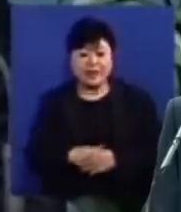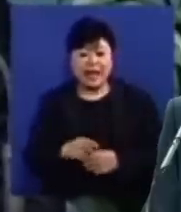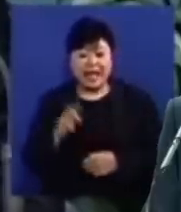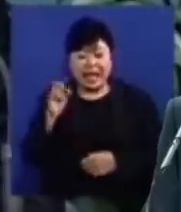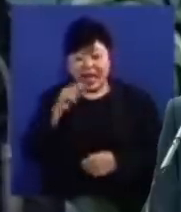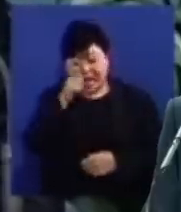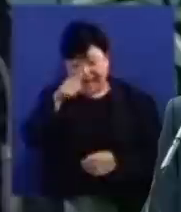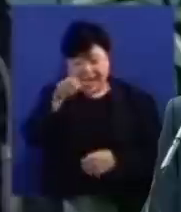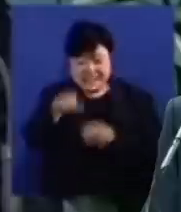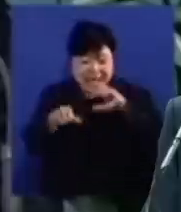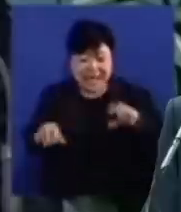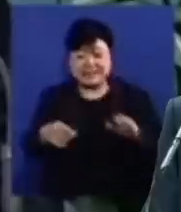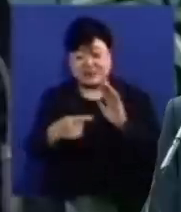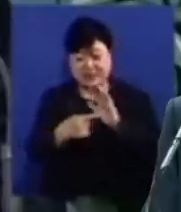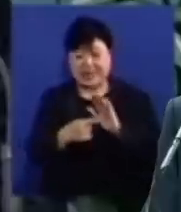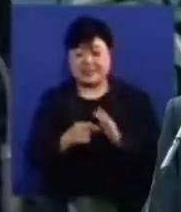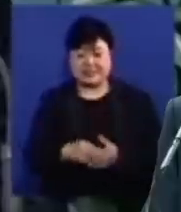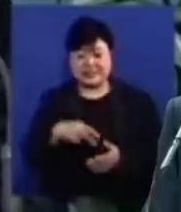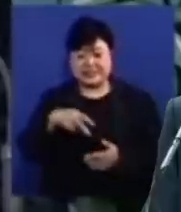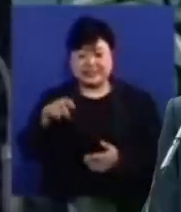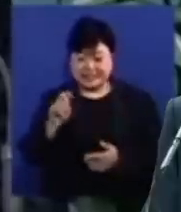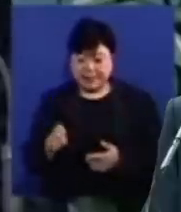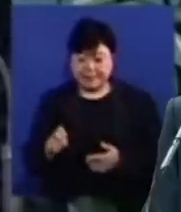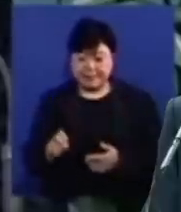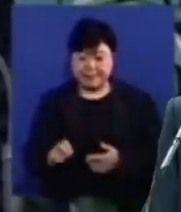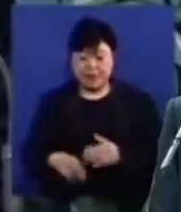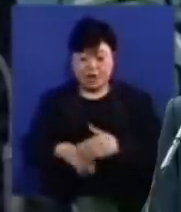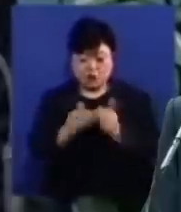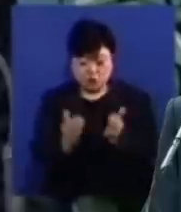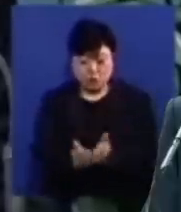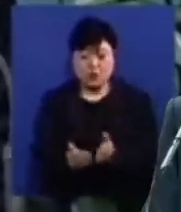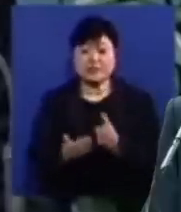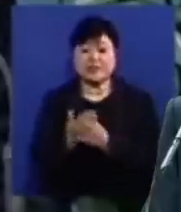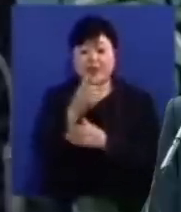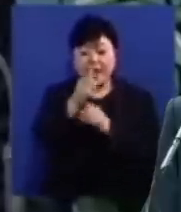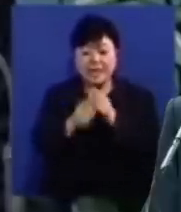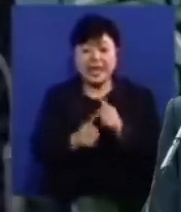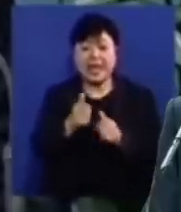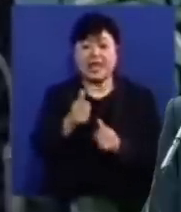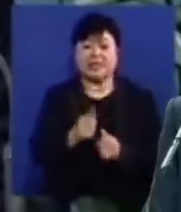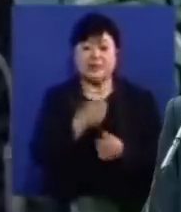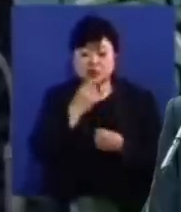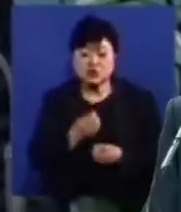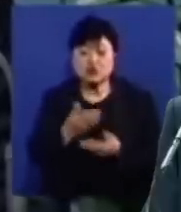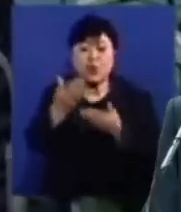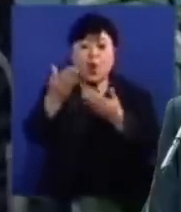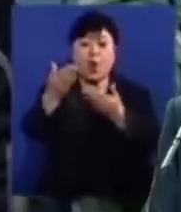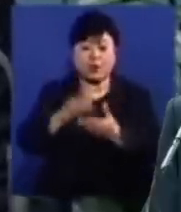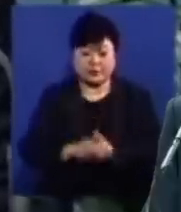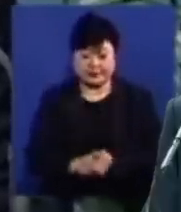이슬람 전부 다 샘 족속에서 나온 것입니다. 하나님의 축복인